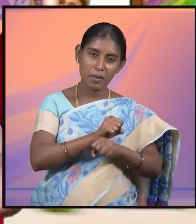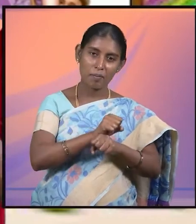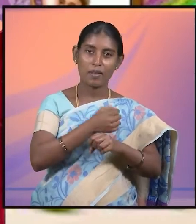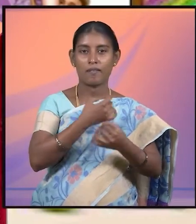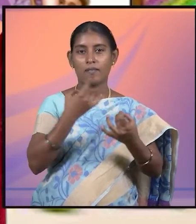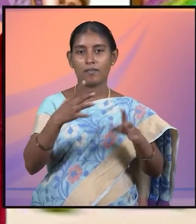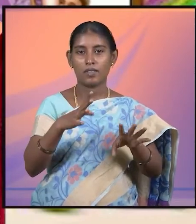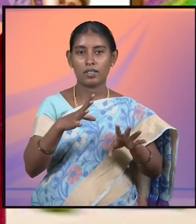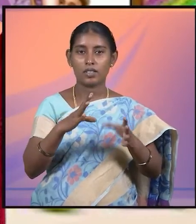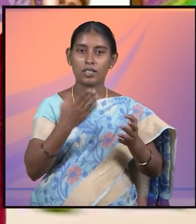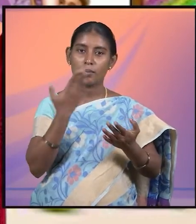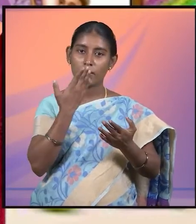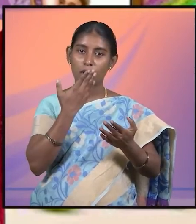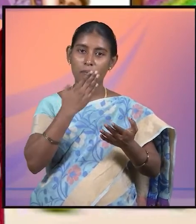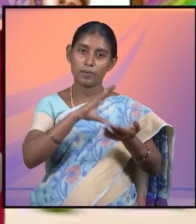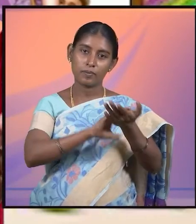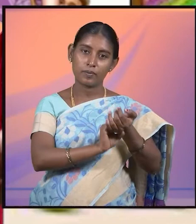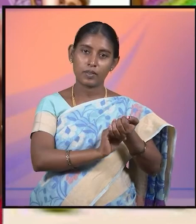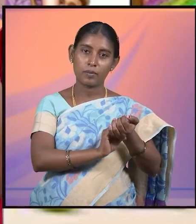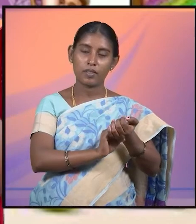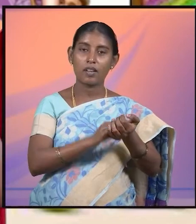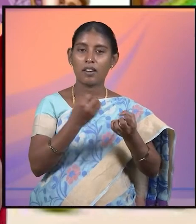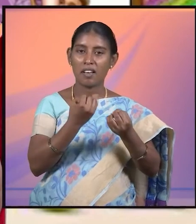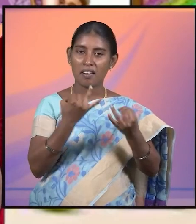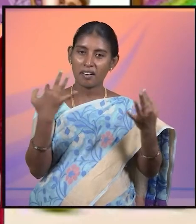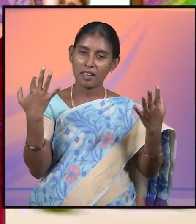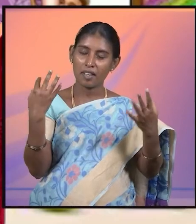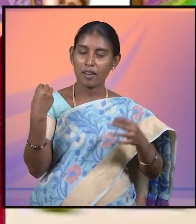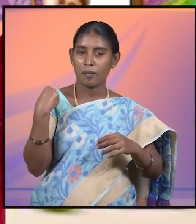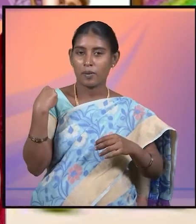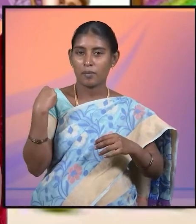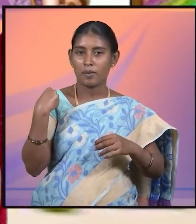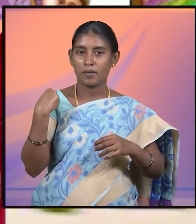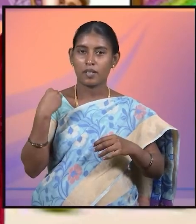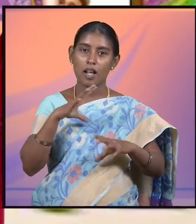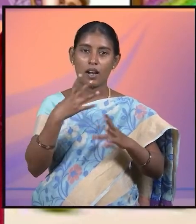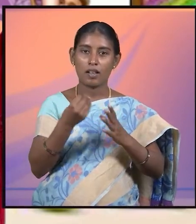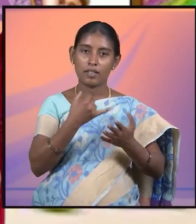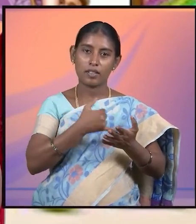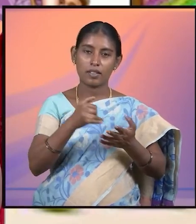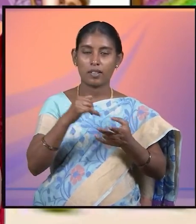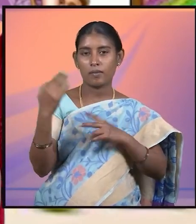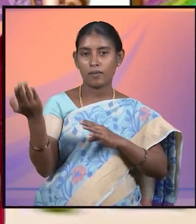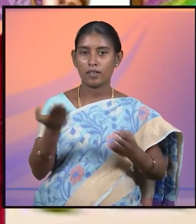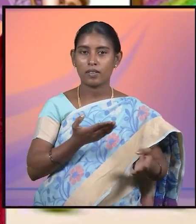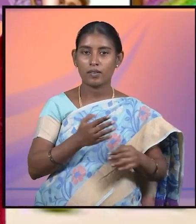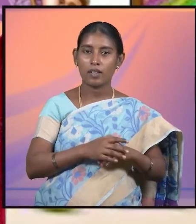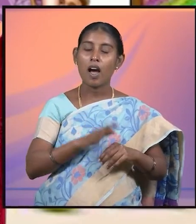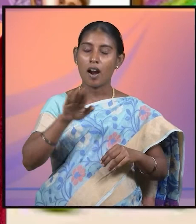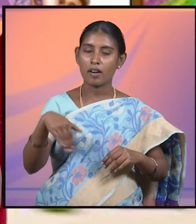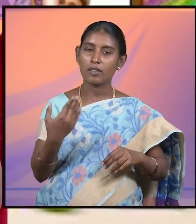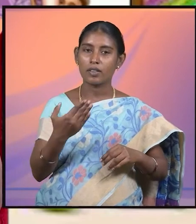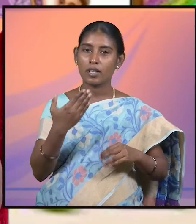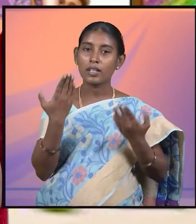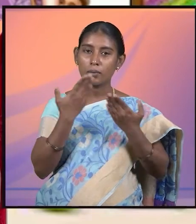அறுத்து கல்வியின் கரம் பற்ற பல கடுமையான சோதனைகளை கடந்து உயர்ந்தனர். அவர்களுள் ஒரு சிலரை